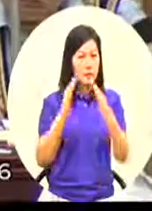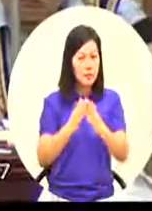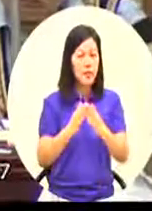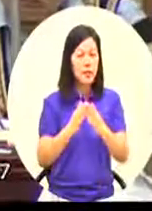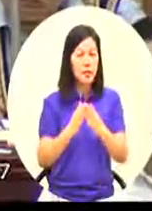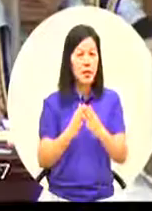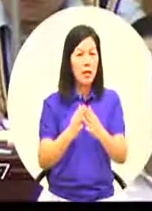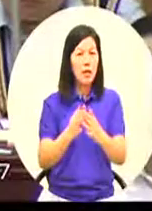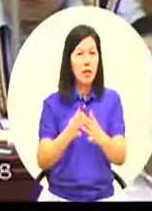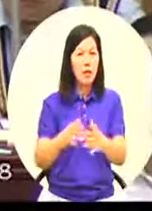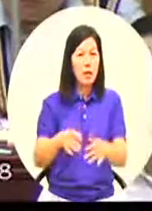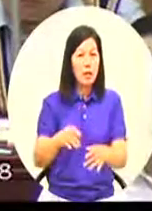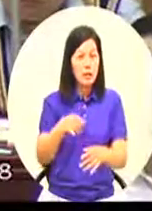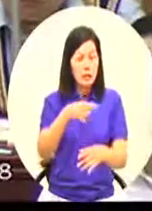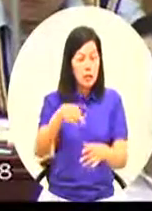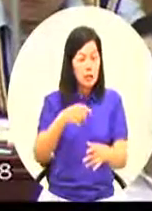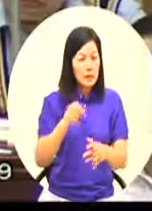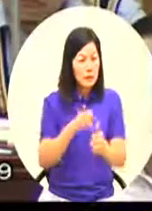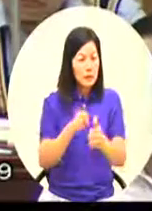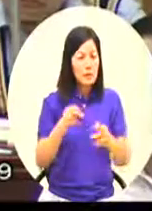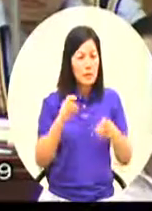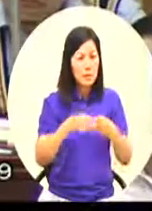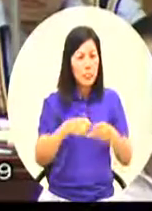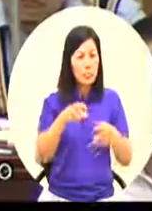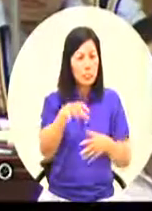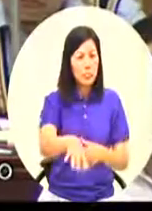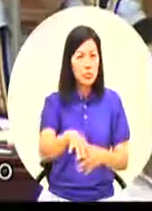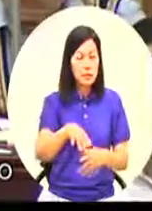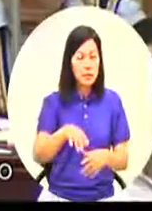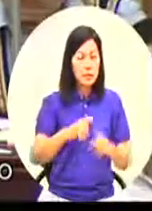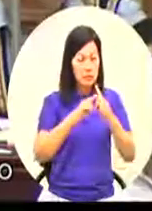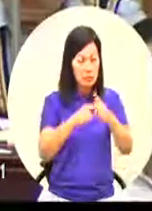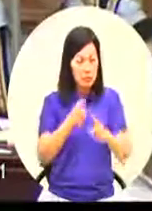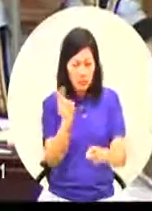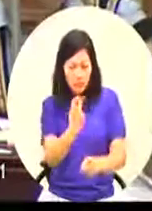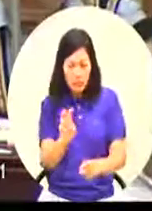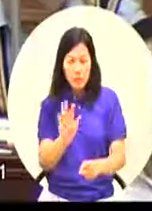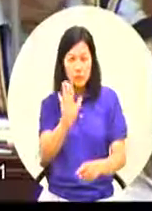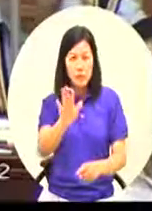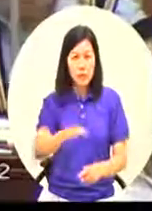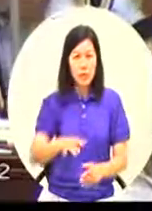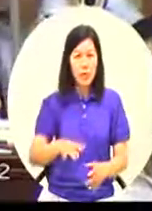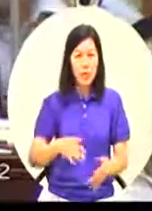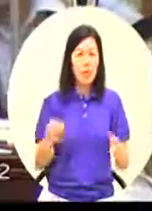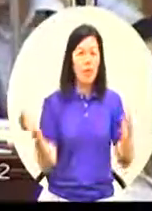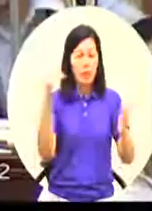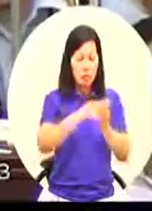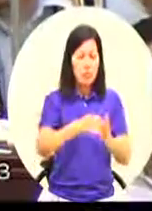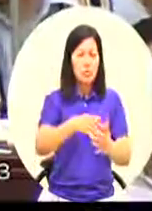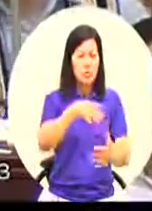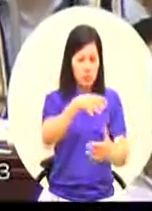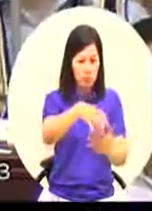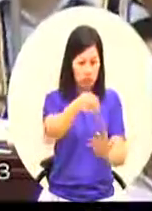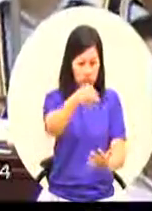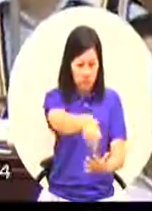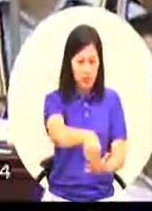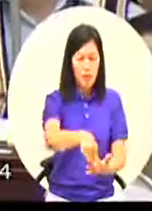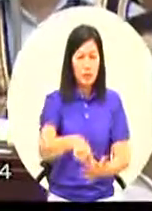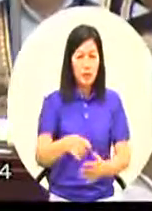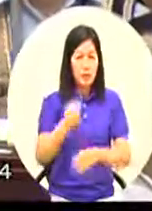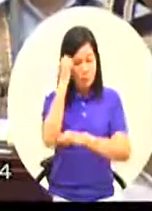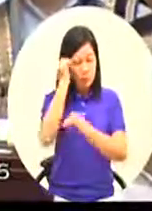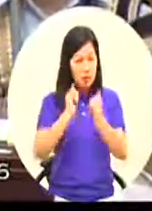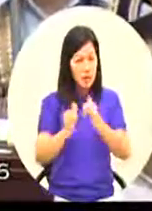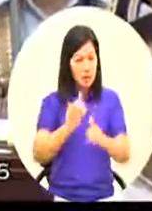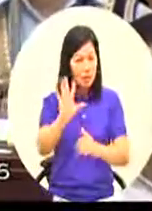那个我们的阳光处啦，跟相关单位这些大家都有会看过，然后最后才决定这个地方。那 你有没有跟民众讨论过？ 它